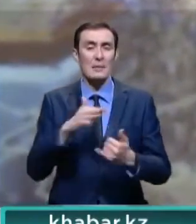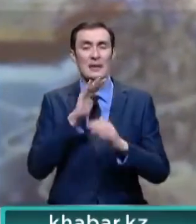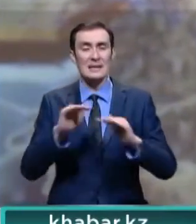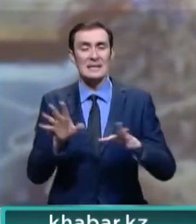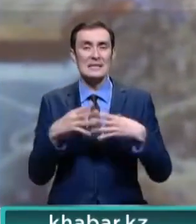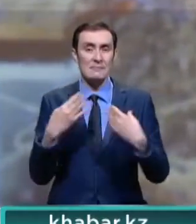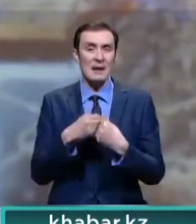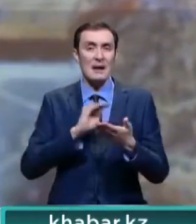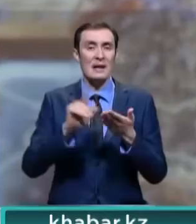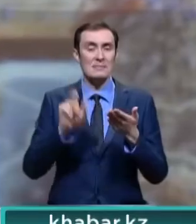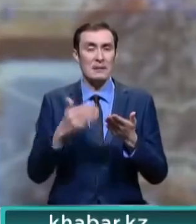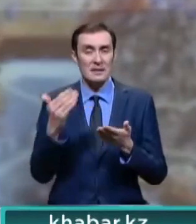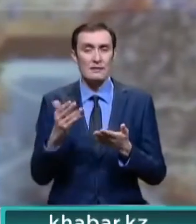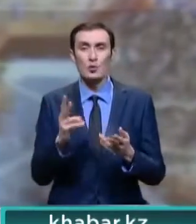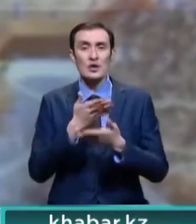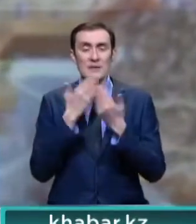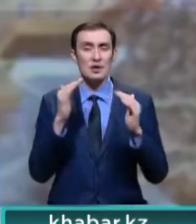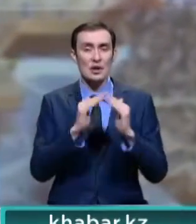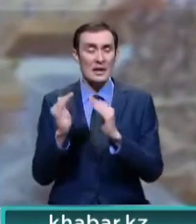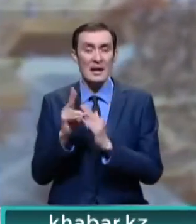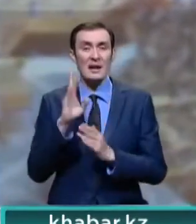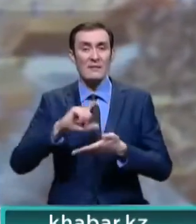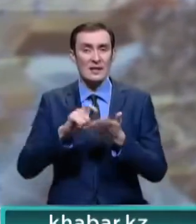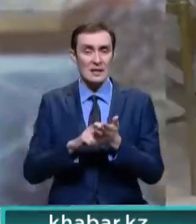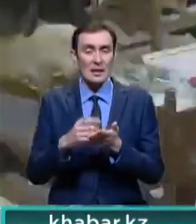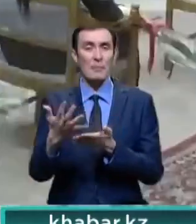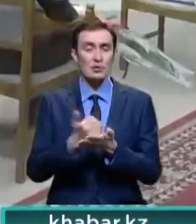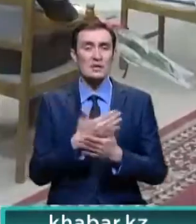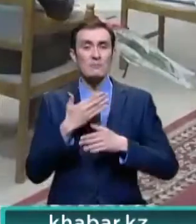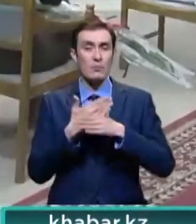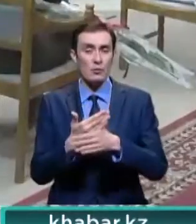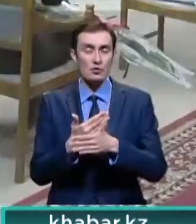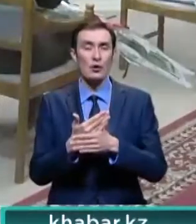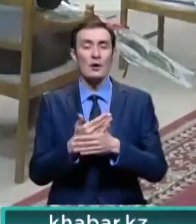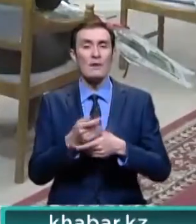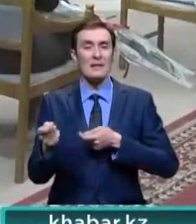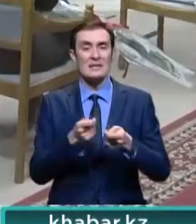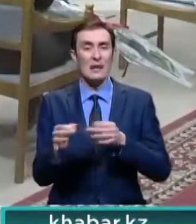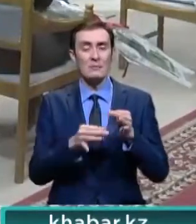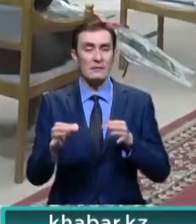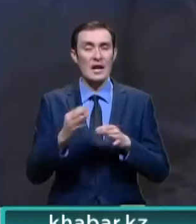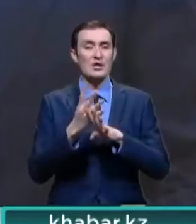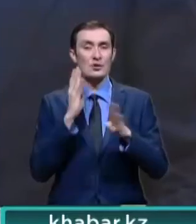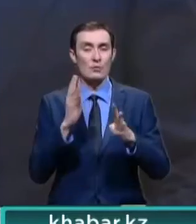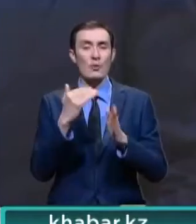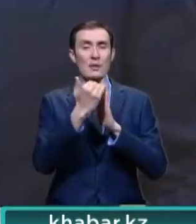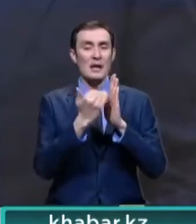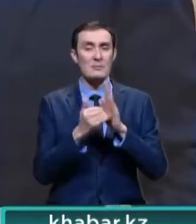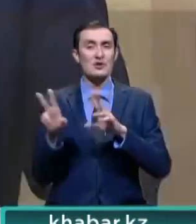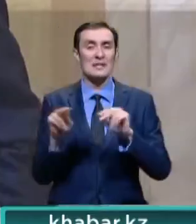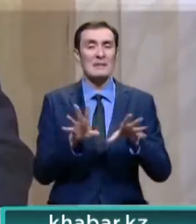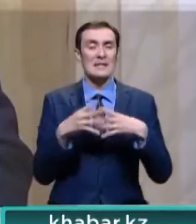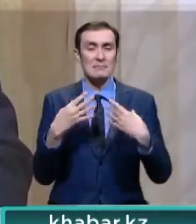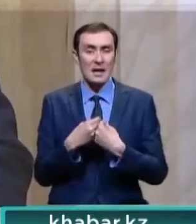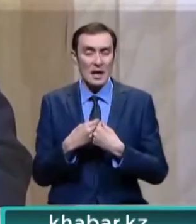многодетных семей корреспондентов, не имеющих жилья. Квартиры им удалось получить при помощи местных властей. Для очередников по программе «Счастливая